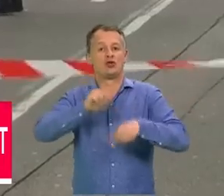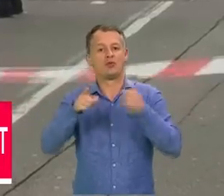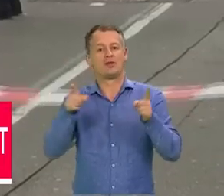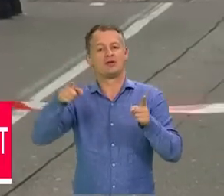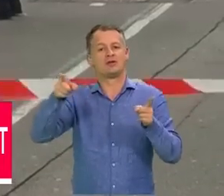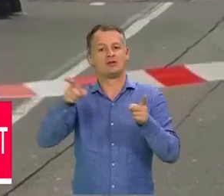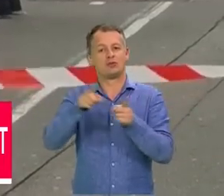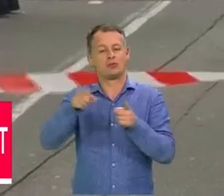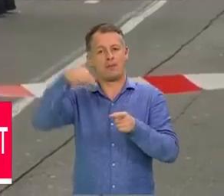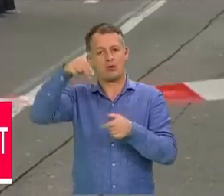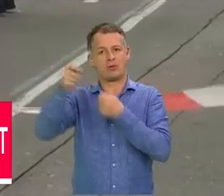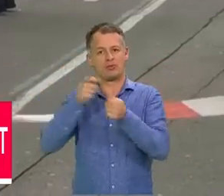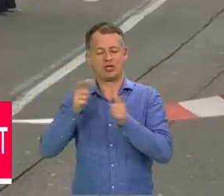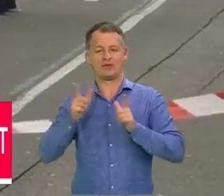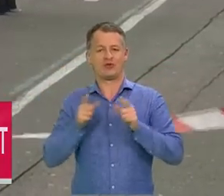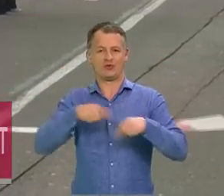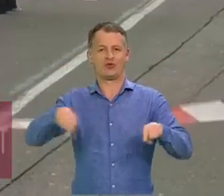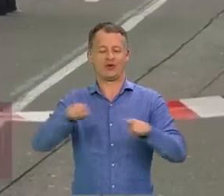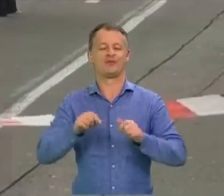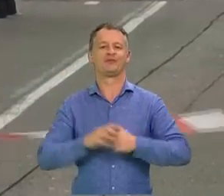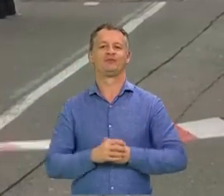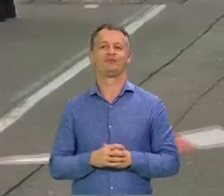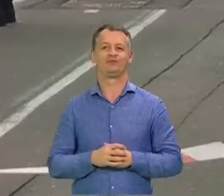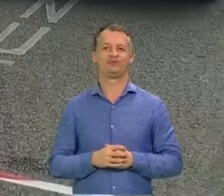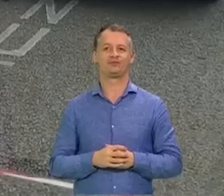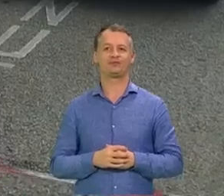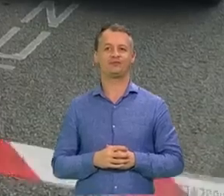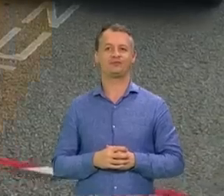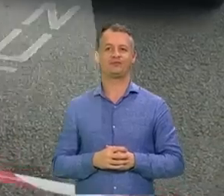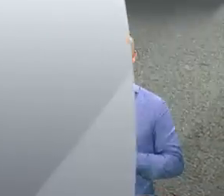scurtă pauză de publicitate. Rămâneți cu noi, vă aștept!